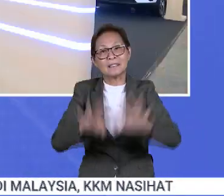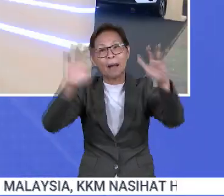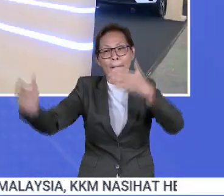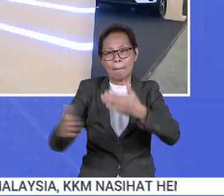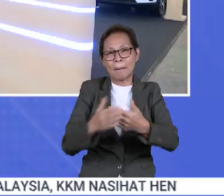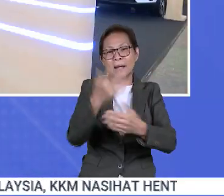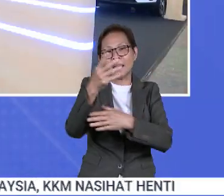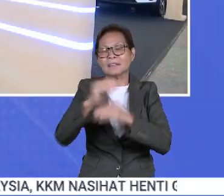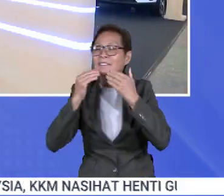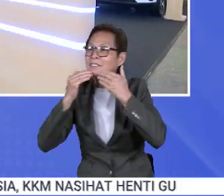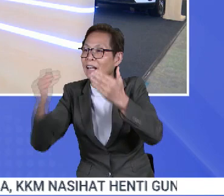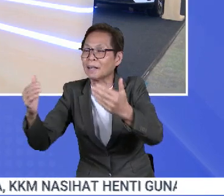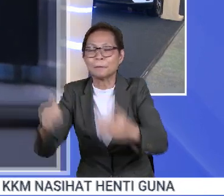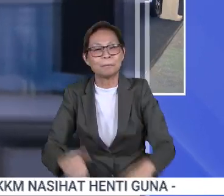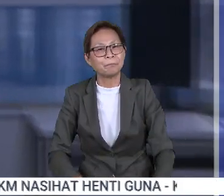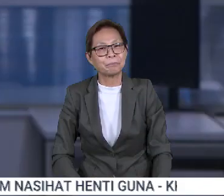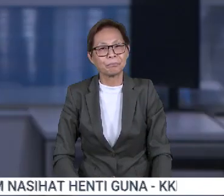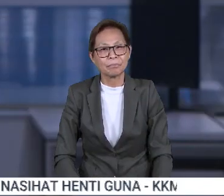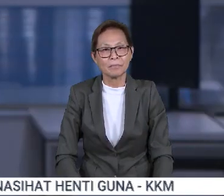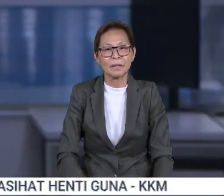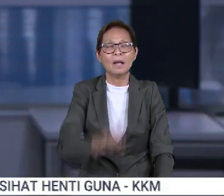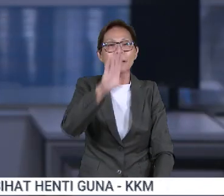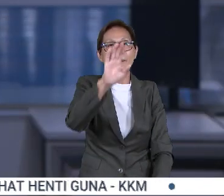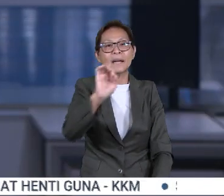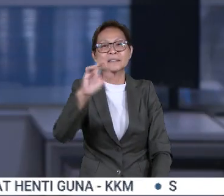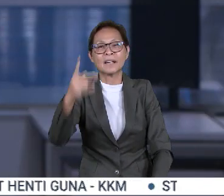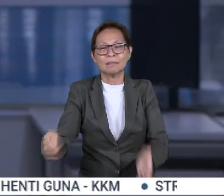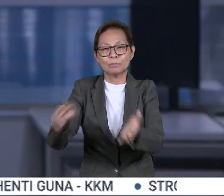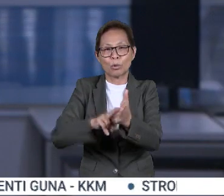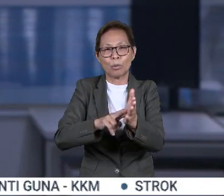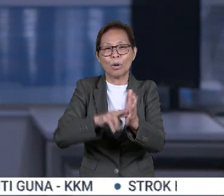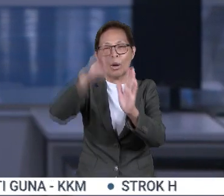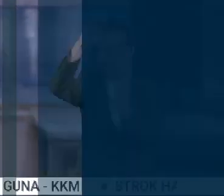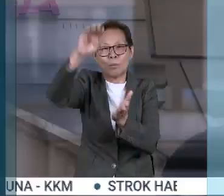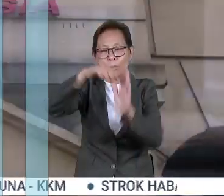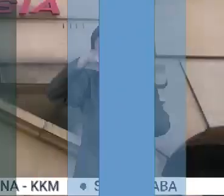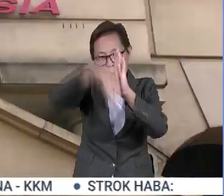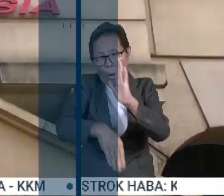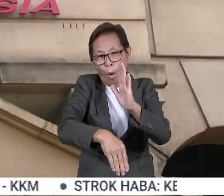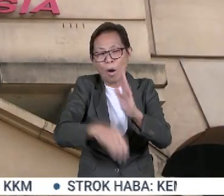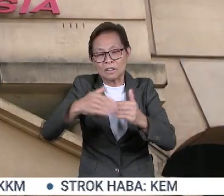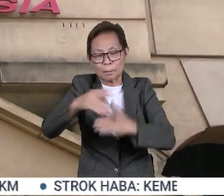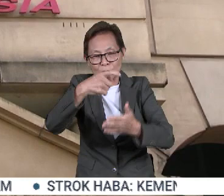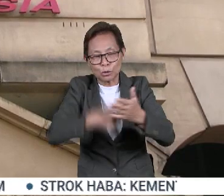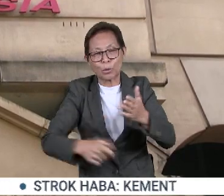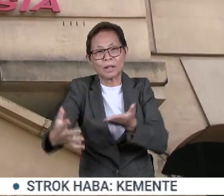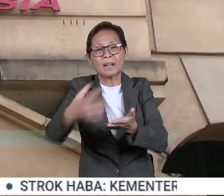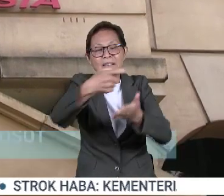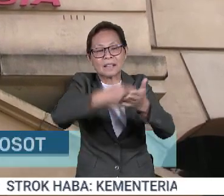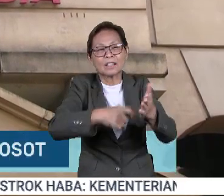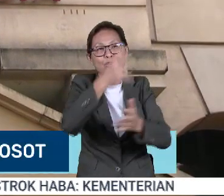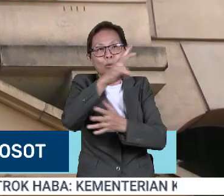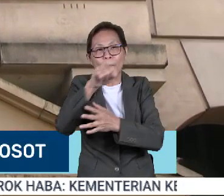saya terima kasih berhak mencatatkan penyusutan keuntungan selepas Cukai dan zakat sebanyak